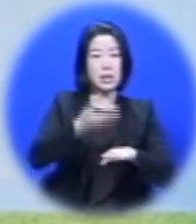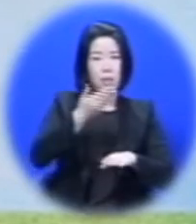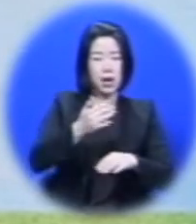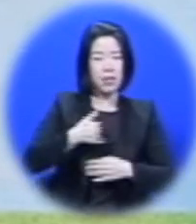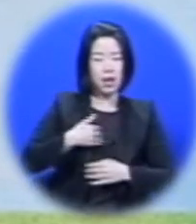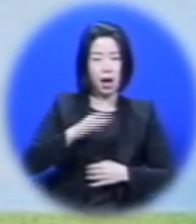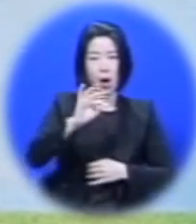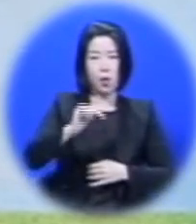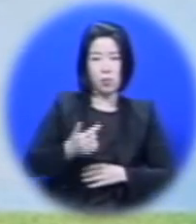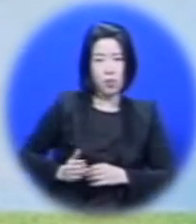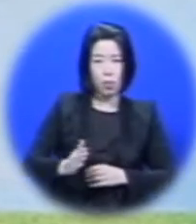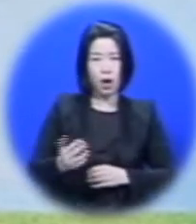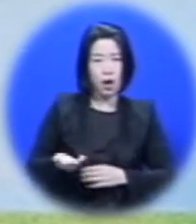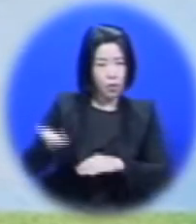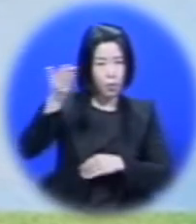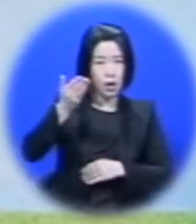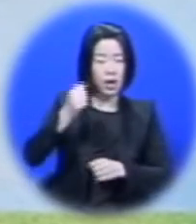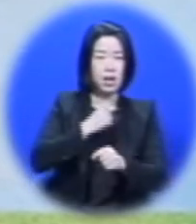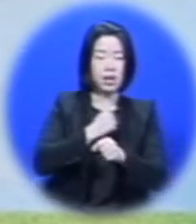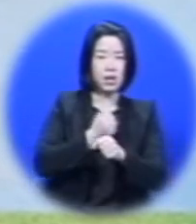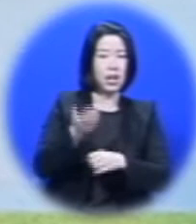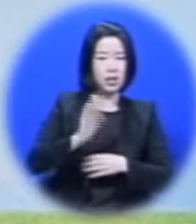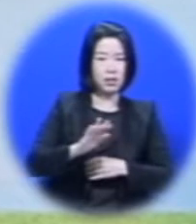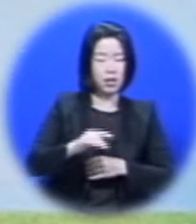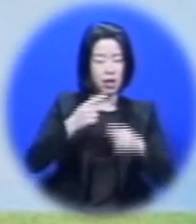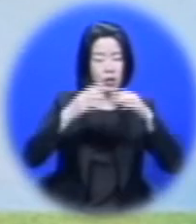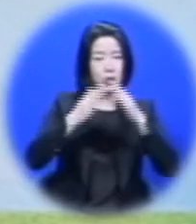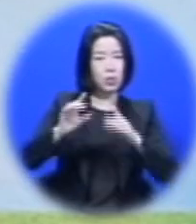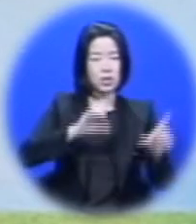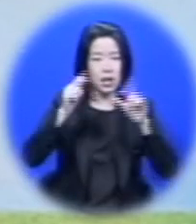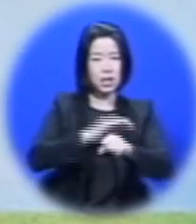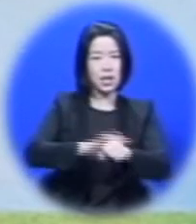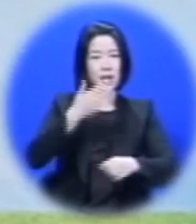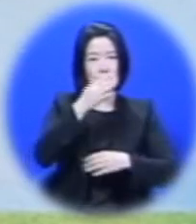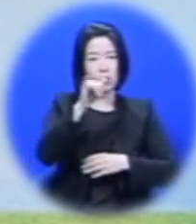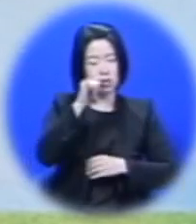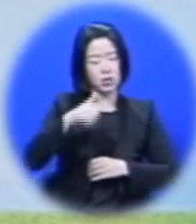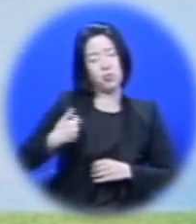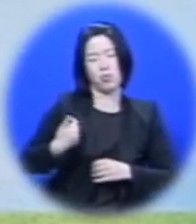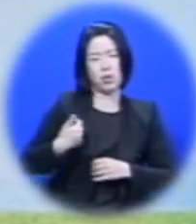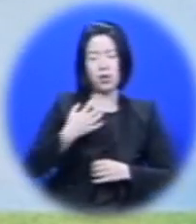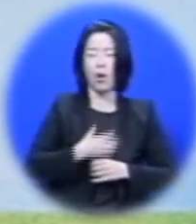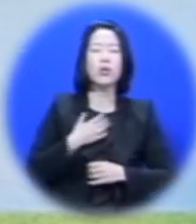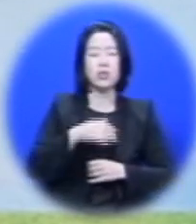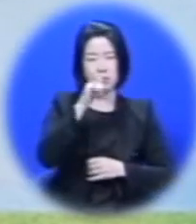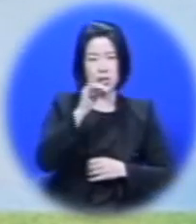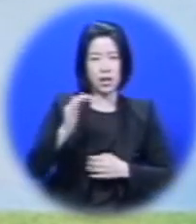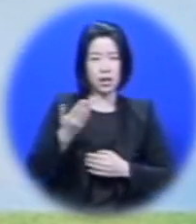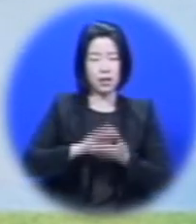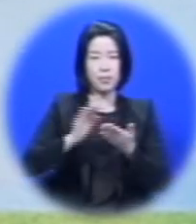이제 본과에 올라가게 되는데 교회 생활은 제대로 할 수 있을지 걱정이 됩니다.